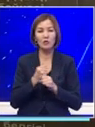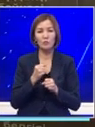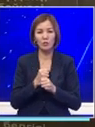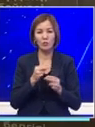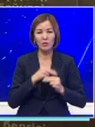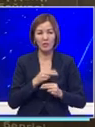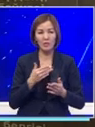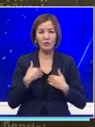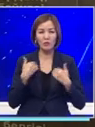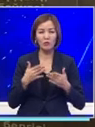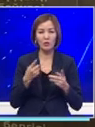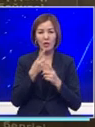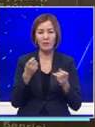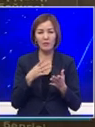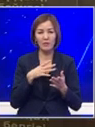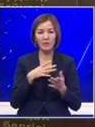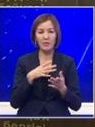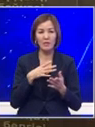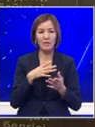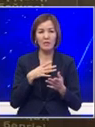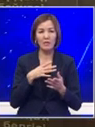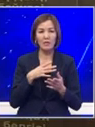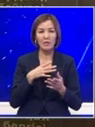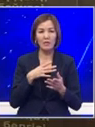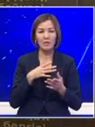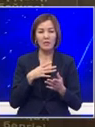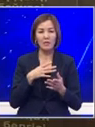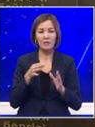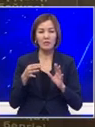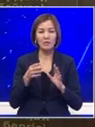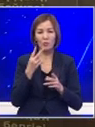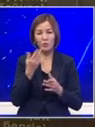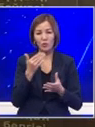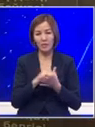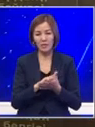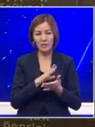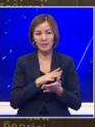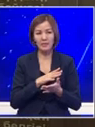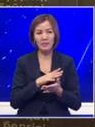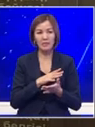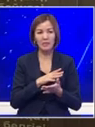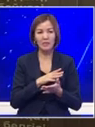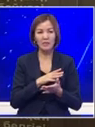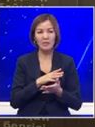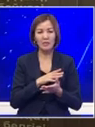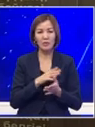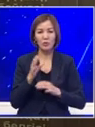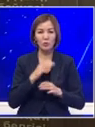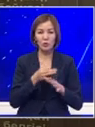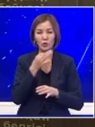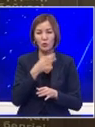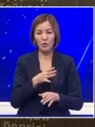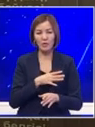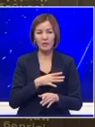оған ақпараттық жаңа құралдар бар, соның бәрін таныстырып өттік. Менің ойымша студенттерге ұнады деп ойлаймын.